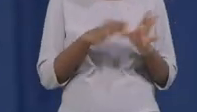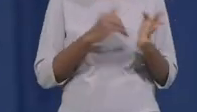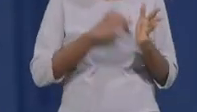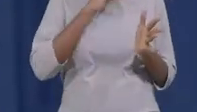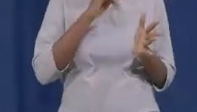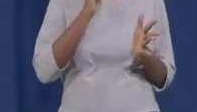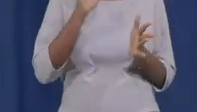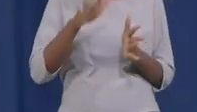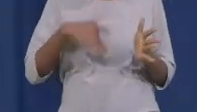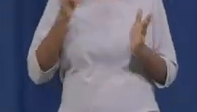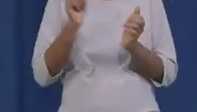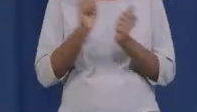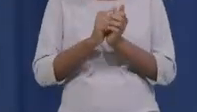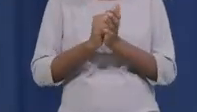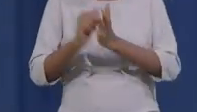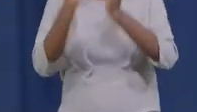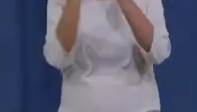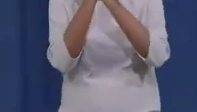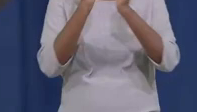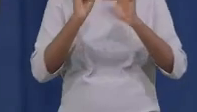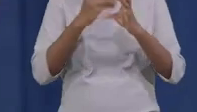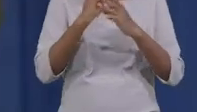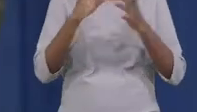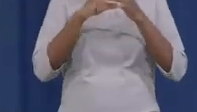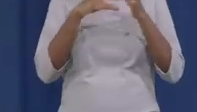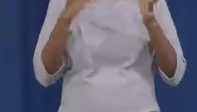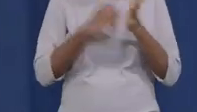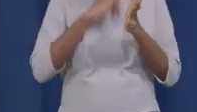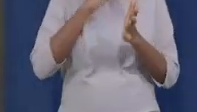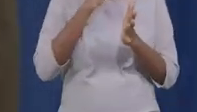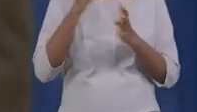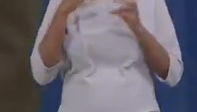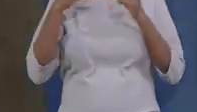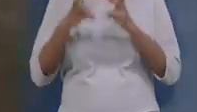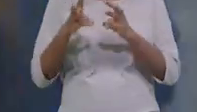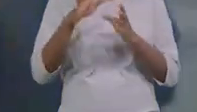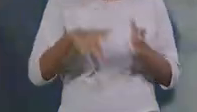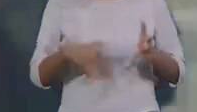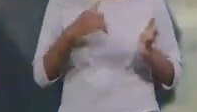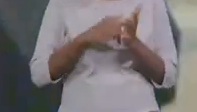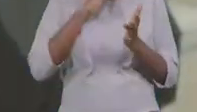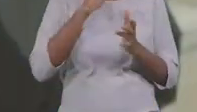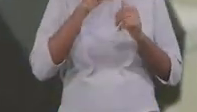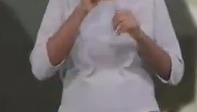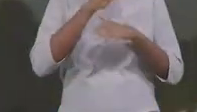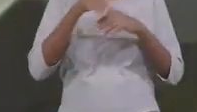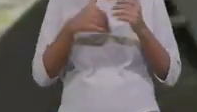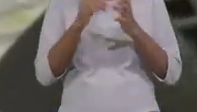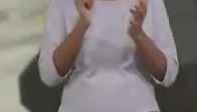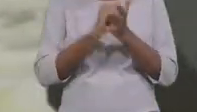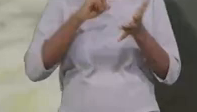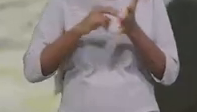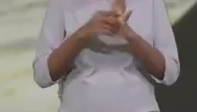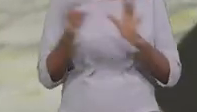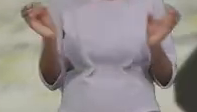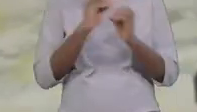porte. Ce n'est pas ton sentiment qui lit ou délie. Ce n'est pas la main dont tu te sens. Ce n'est pas... Oh, ça